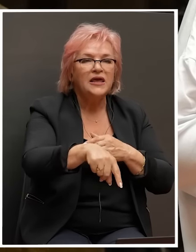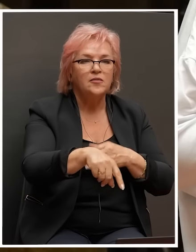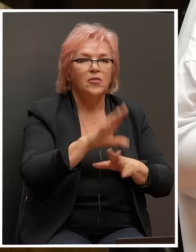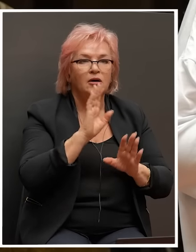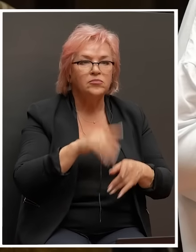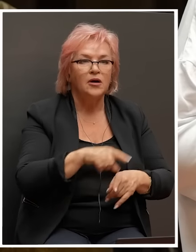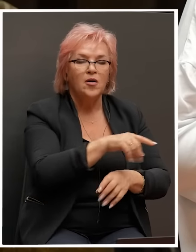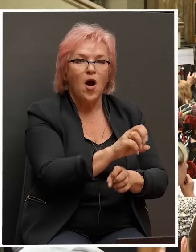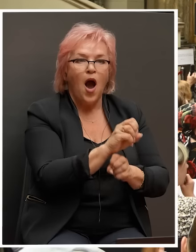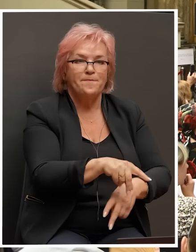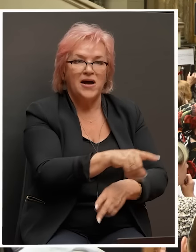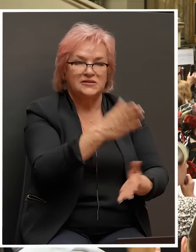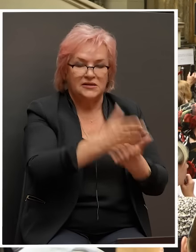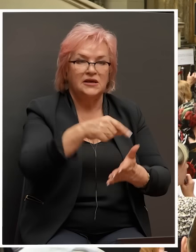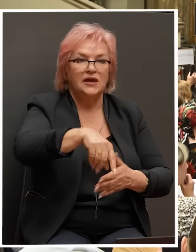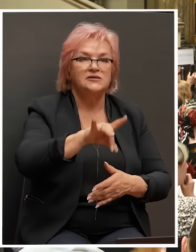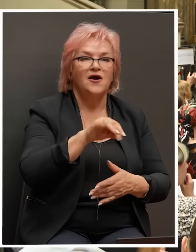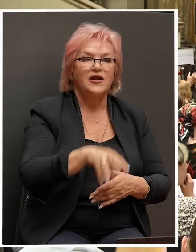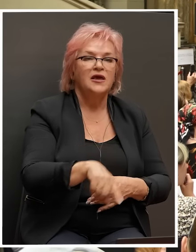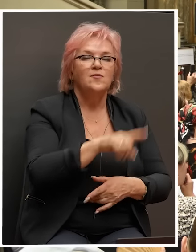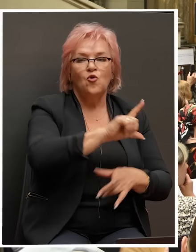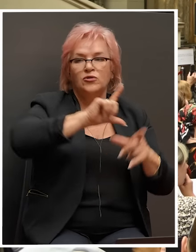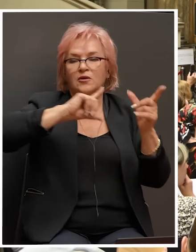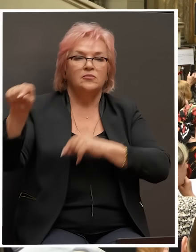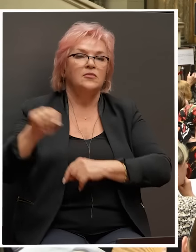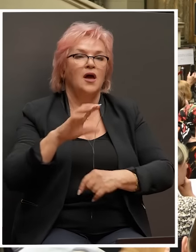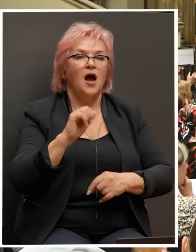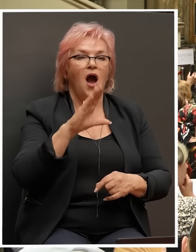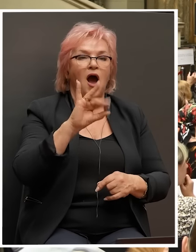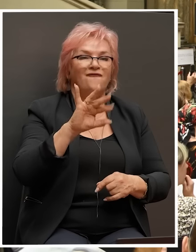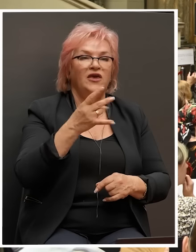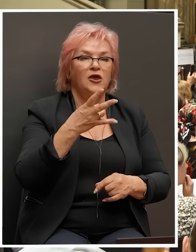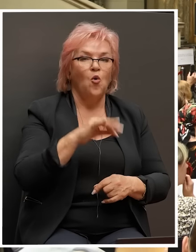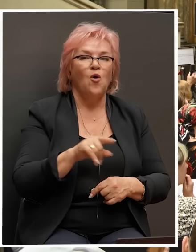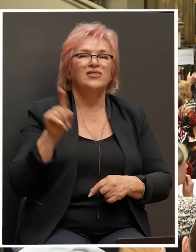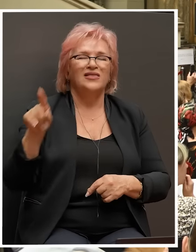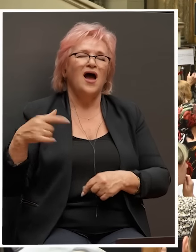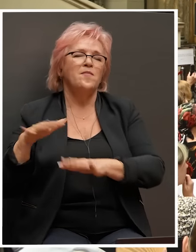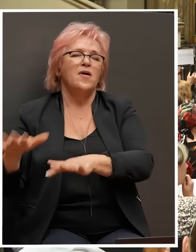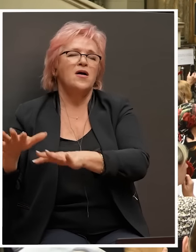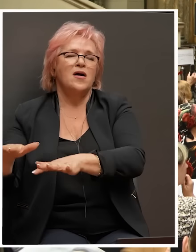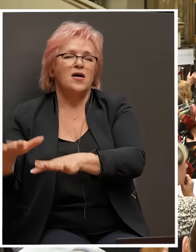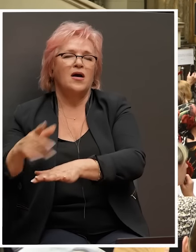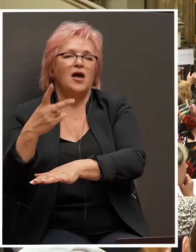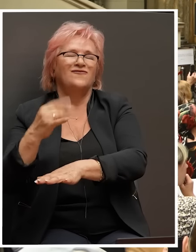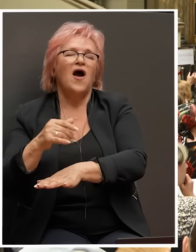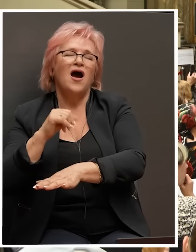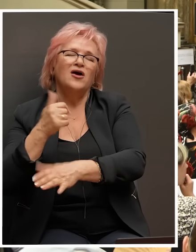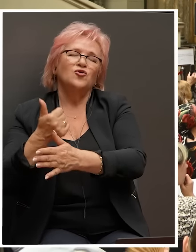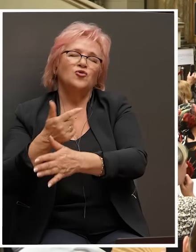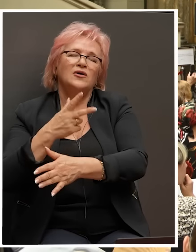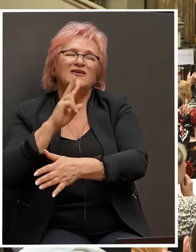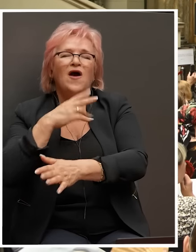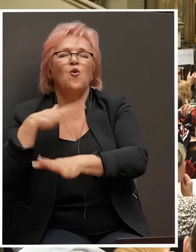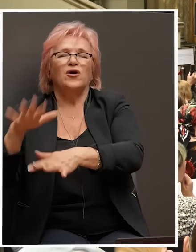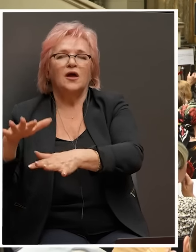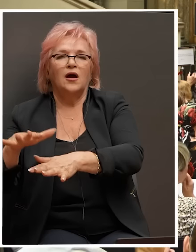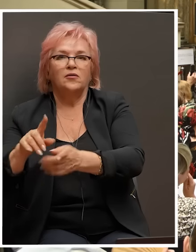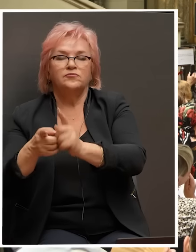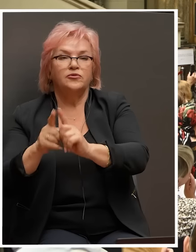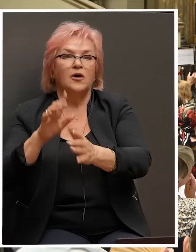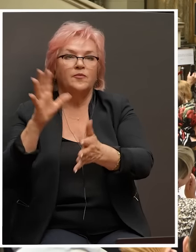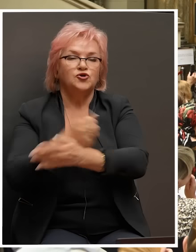реальная физическая опасность. Он уезжает в Авиньон, думает там пару лет пересидеть, и эта пара лет превращается почти в 80 лет.